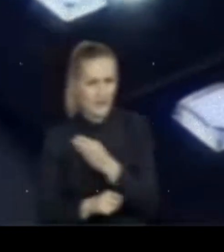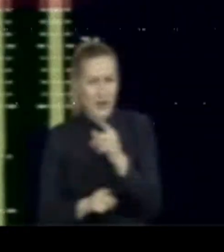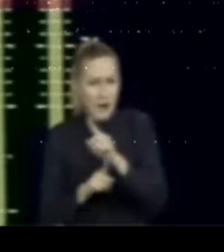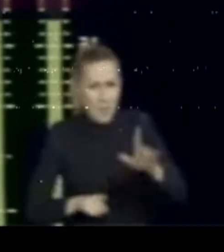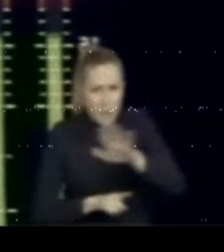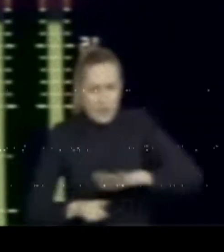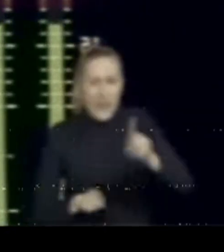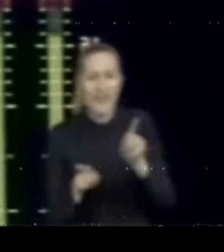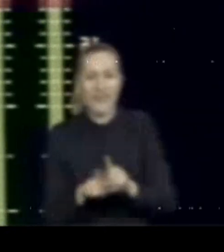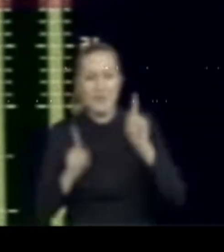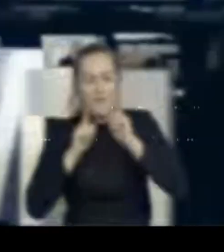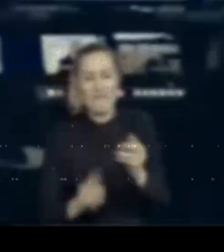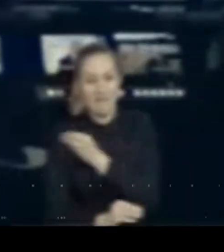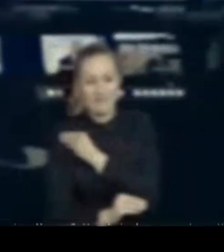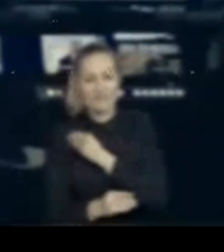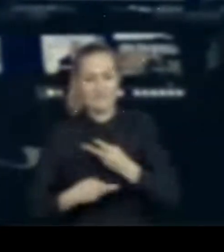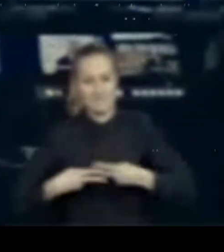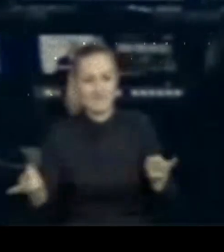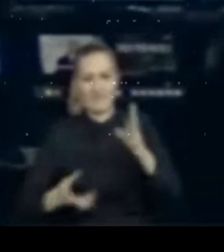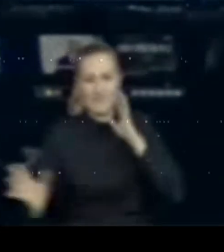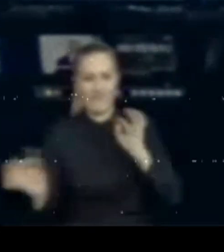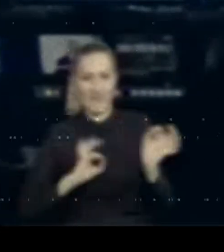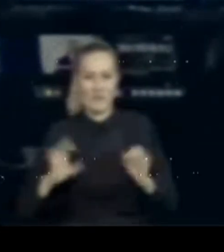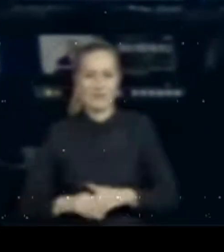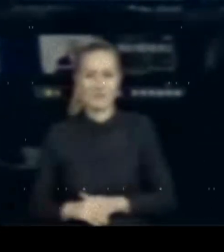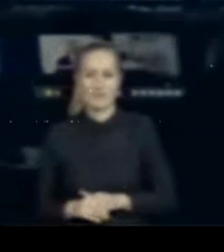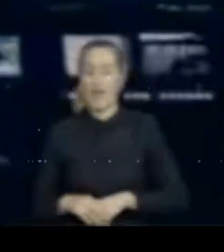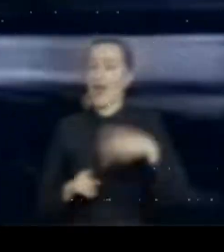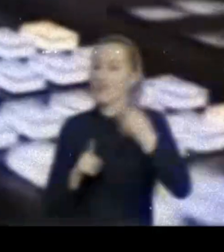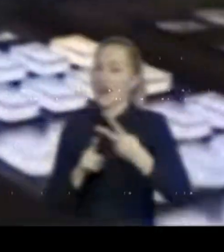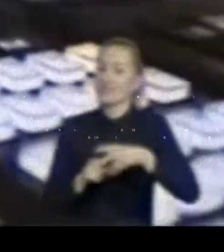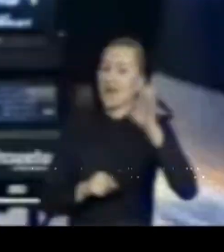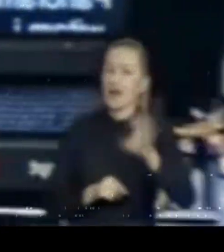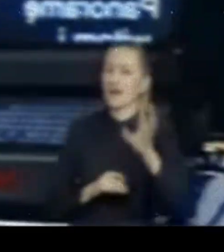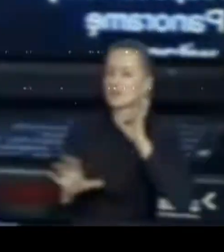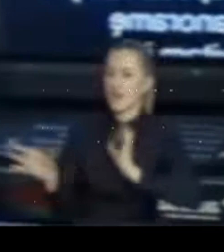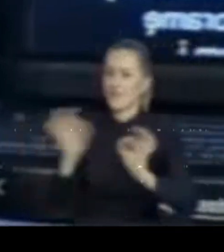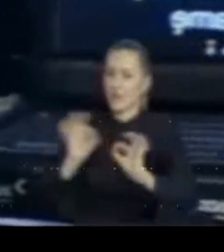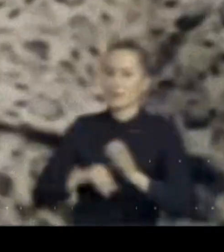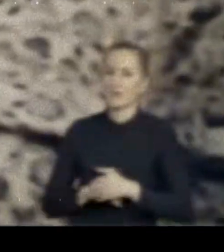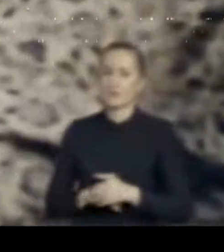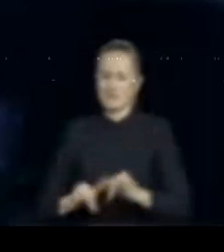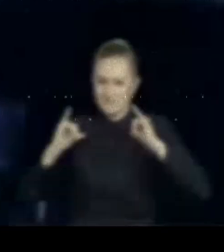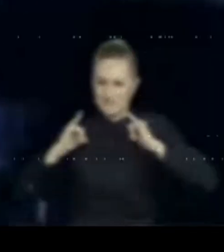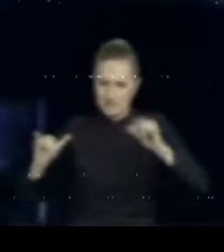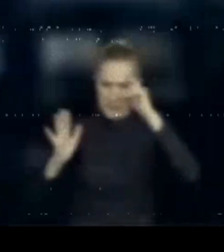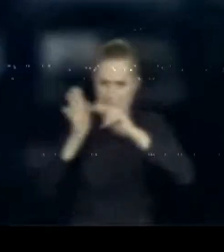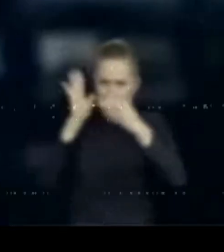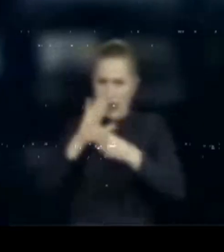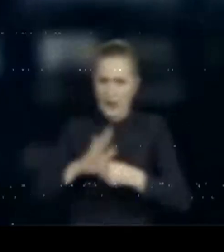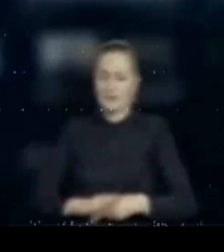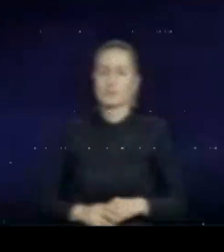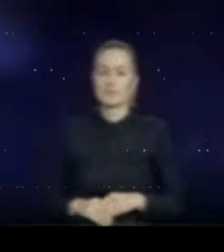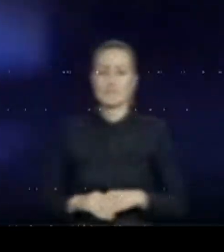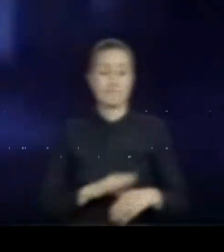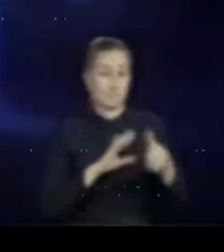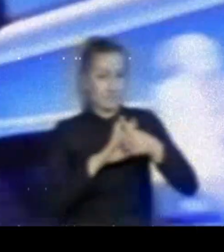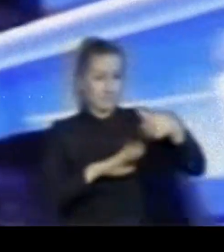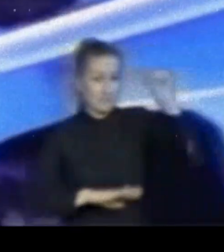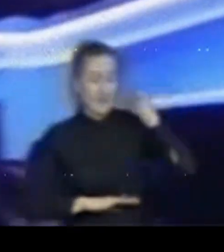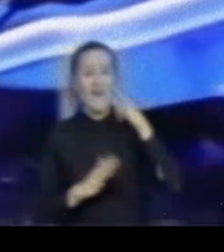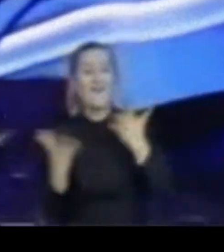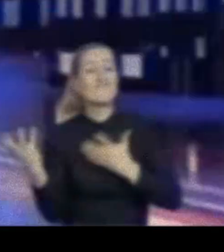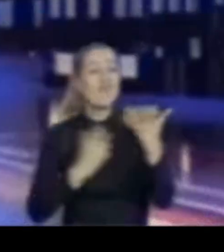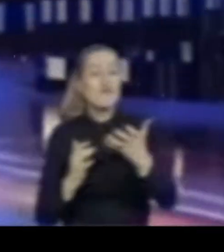nowocześnie podana informacja. Telewizyjna Agencja Informacyjna. Odważna strategia. W ubiegłym roku